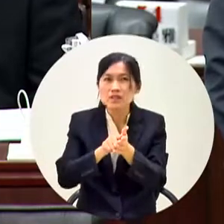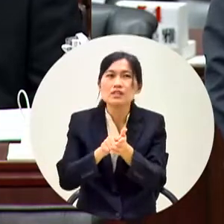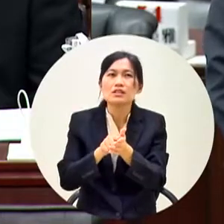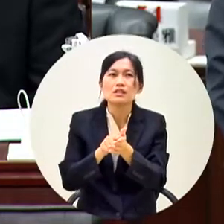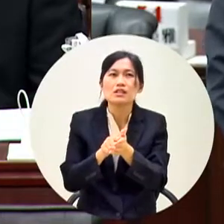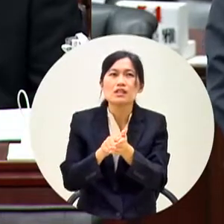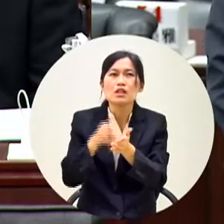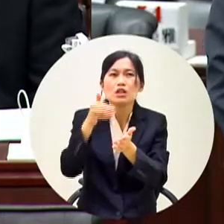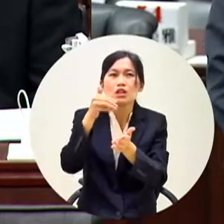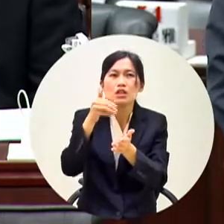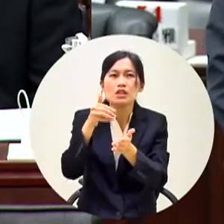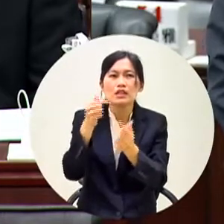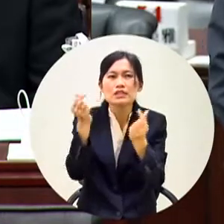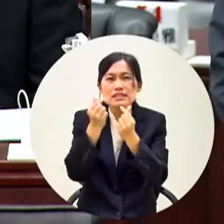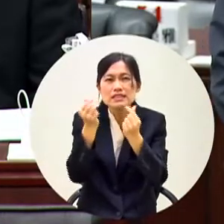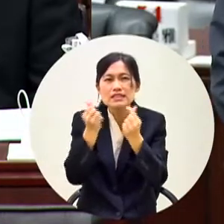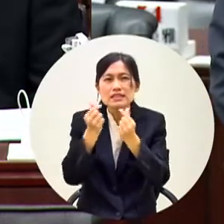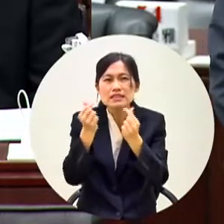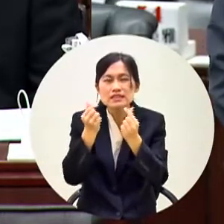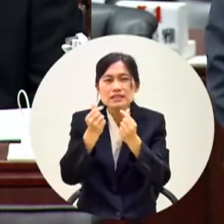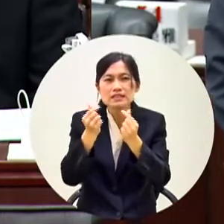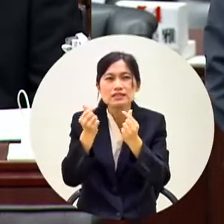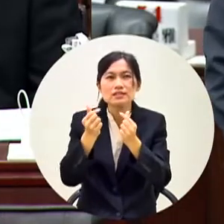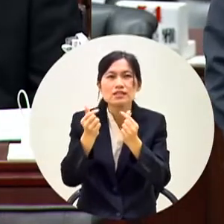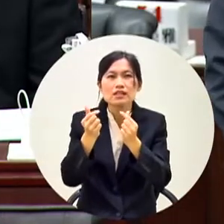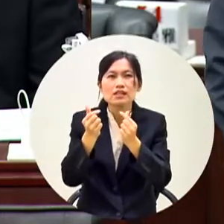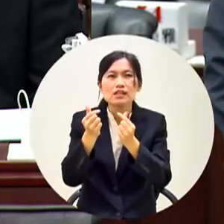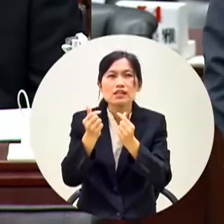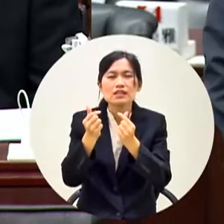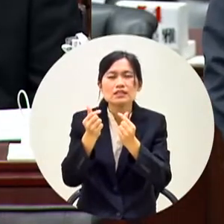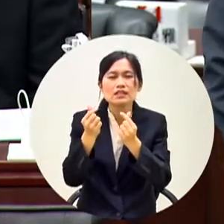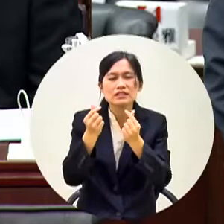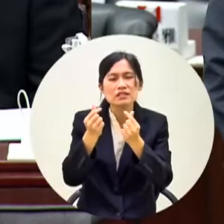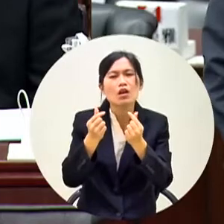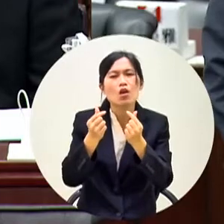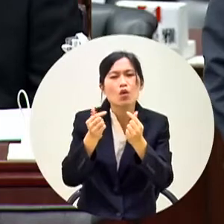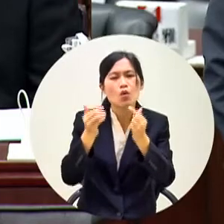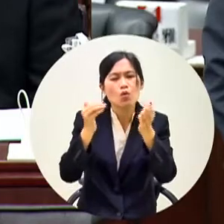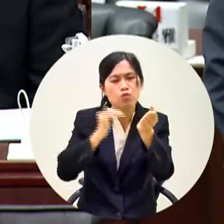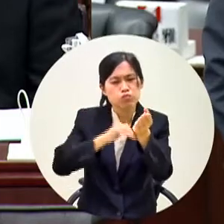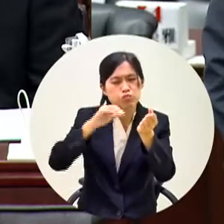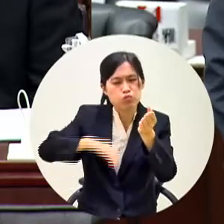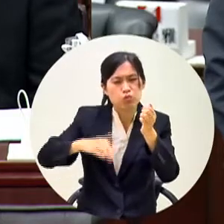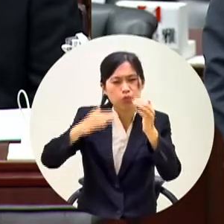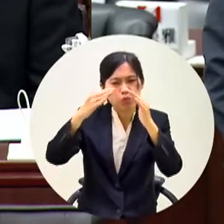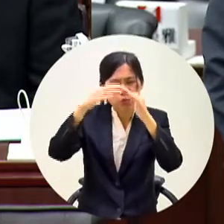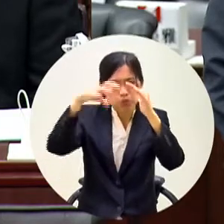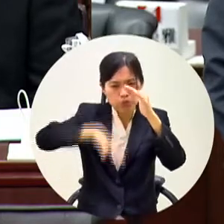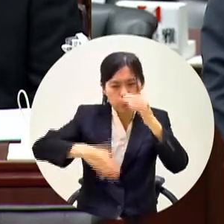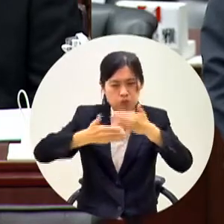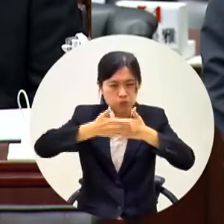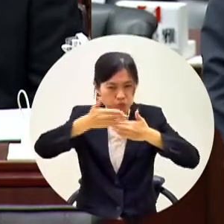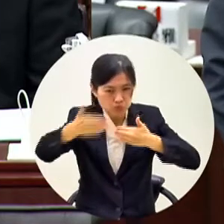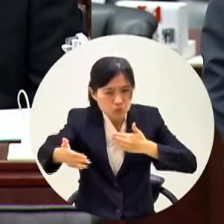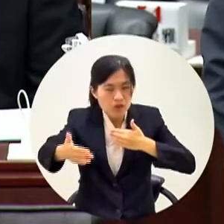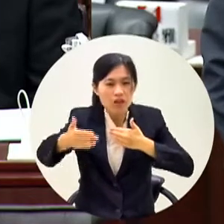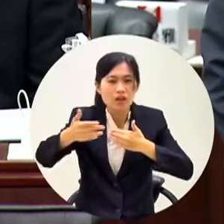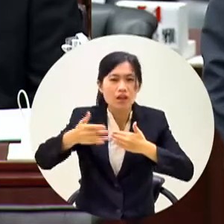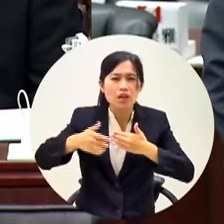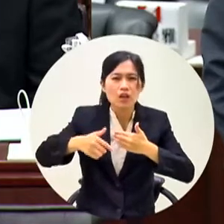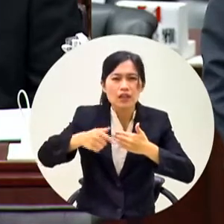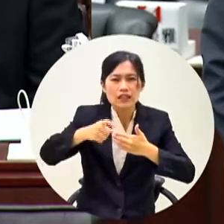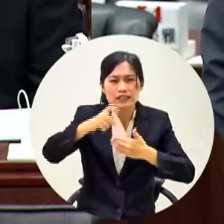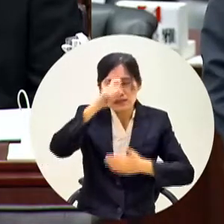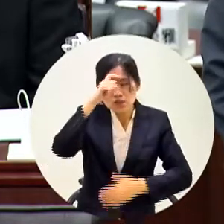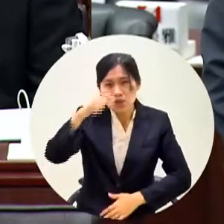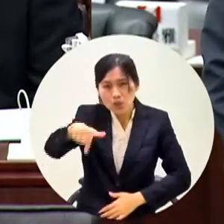个类似有一点。这个隔离啊，是啥一个时间吼、啊，看来把这个速度看会当加